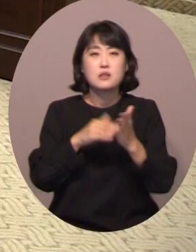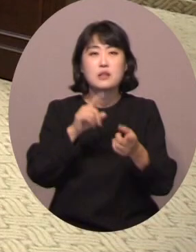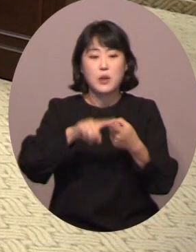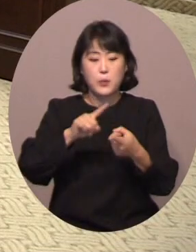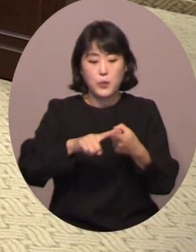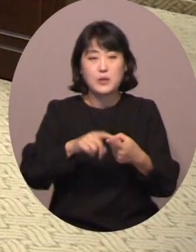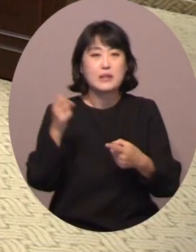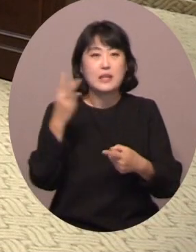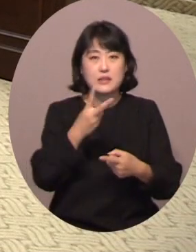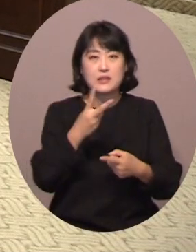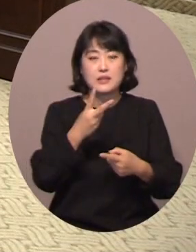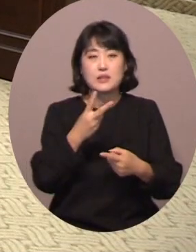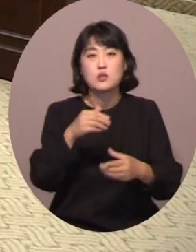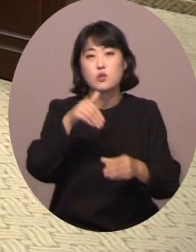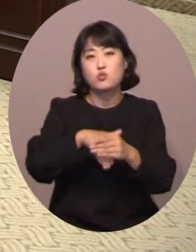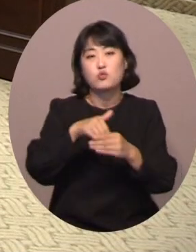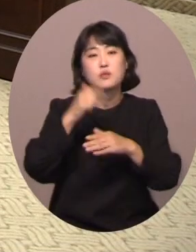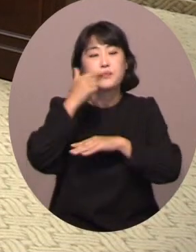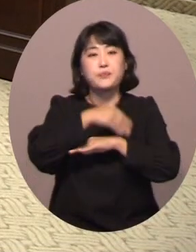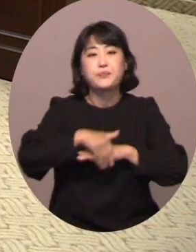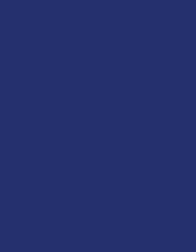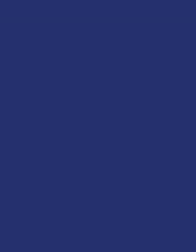다시 선출할 계획입니다